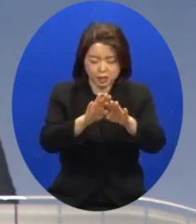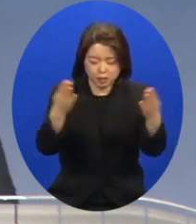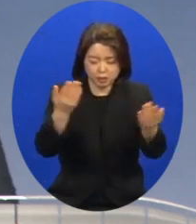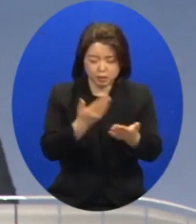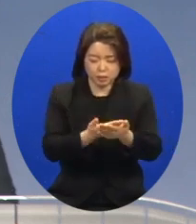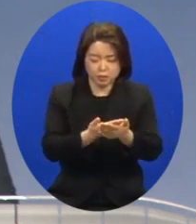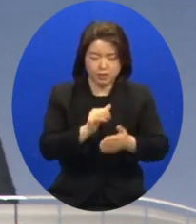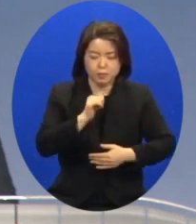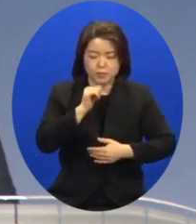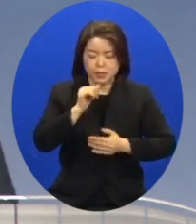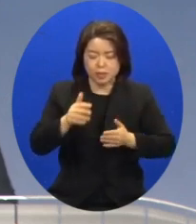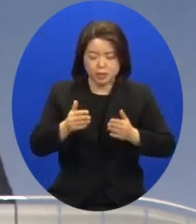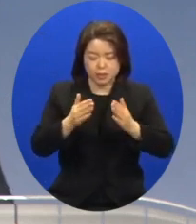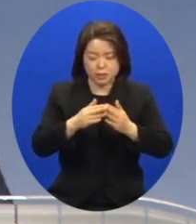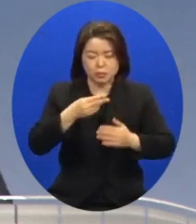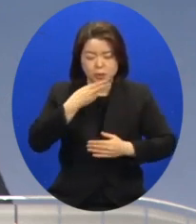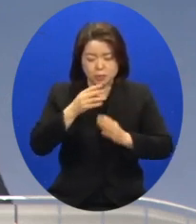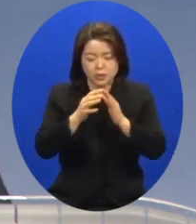노숙인들과 같이